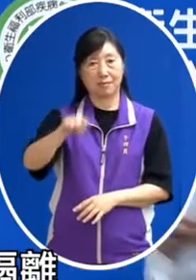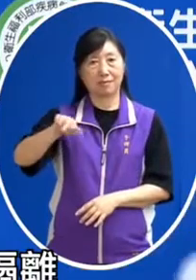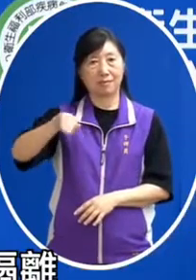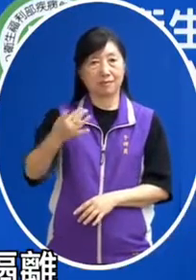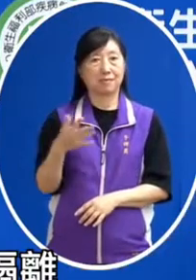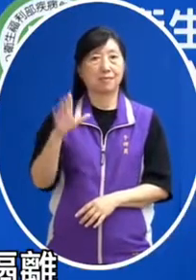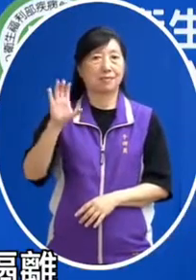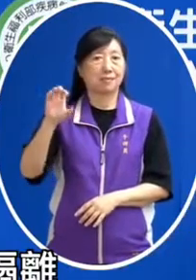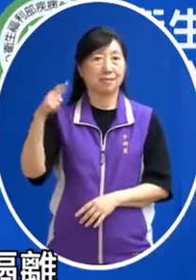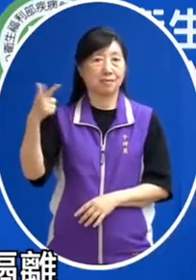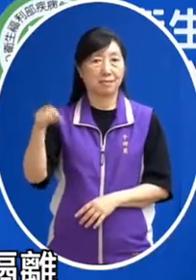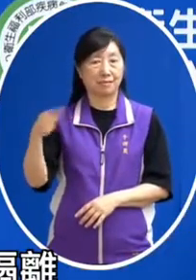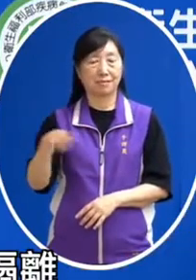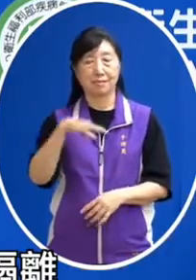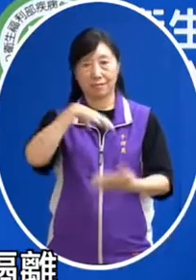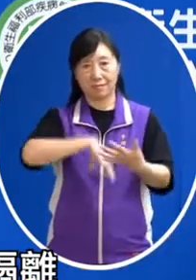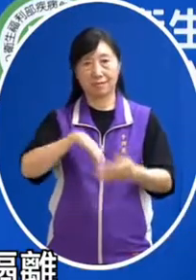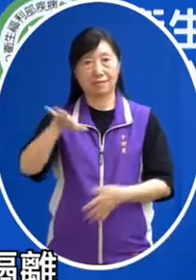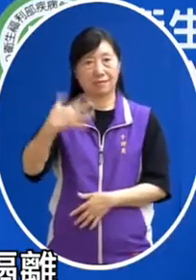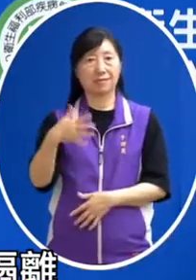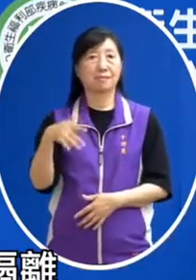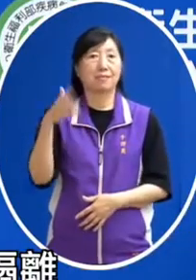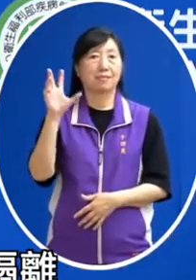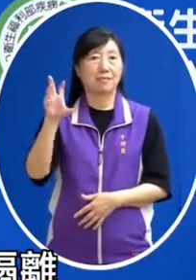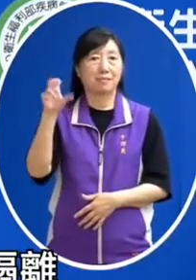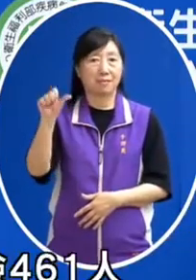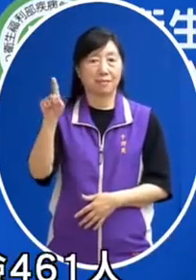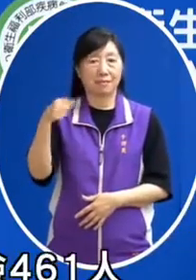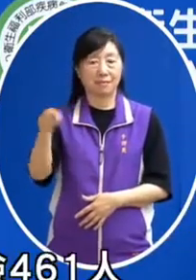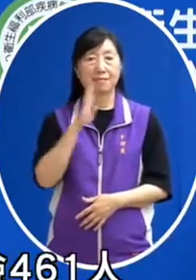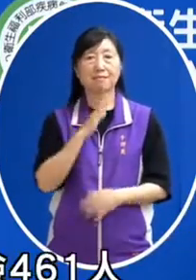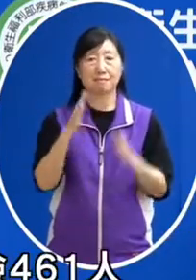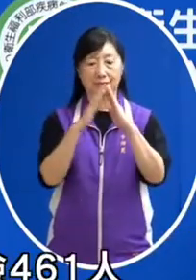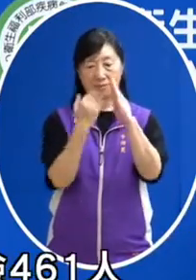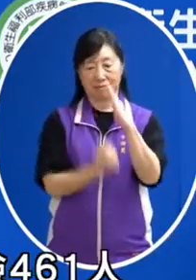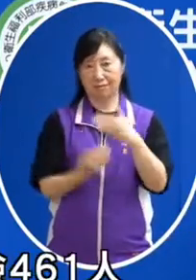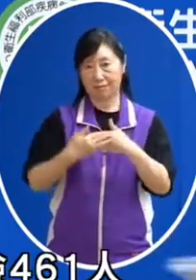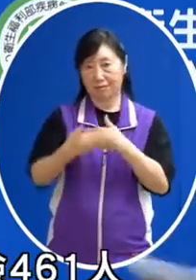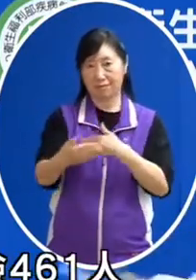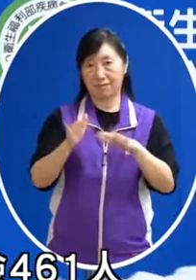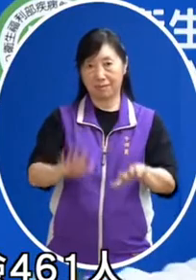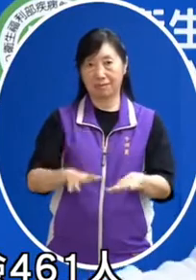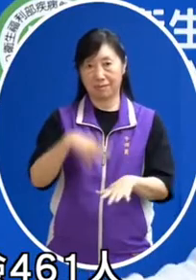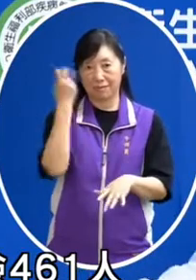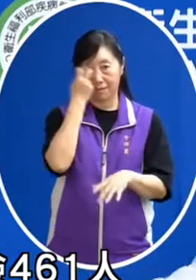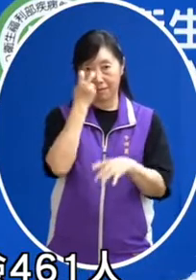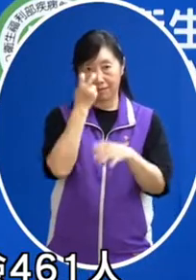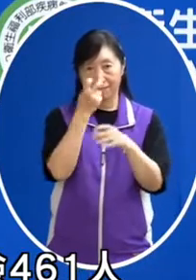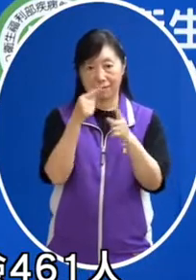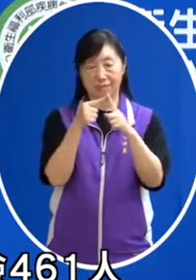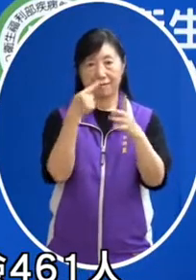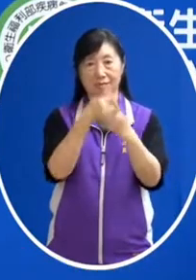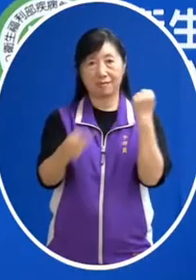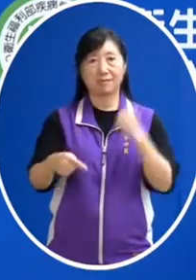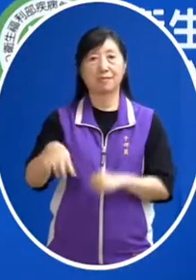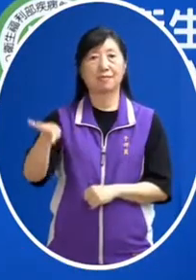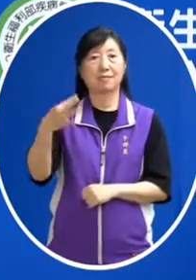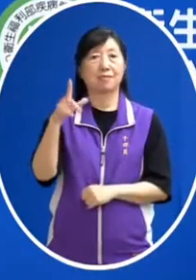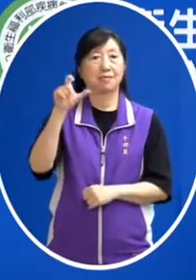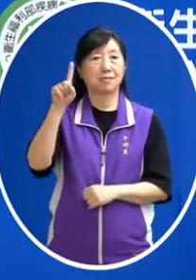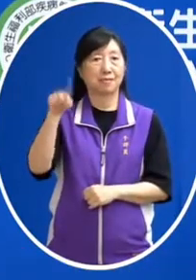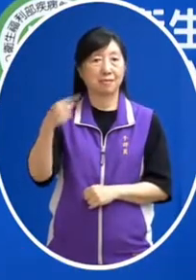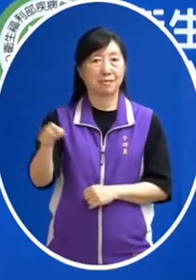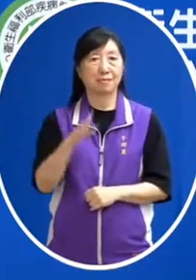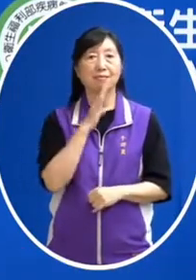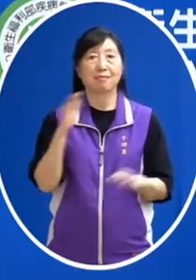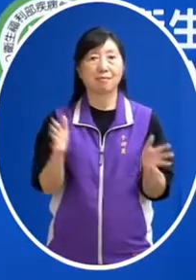1996人，其中585人为居家隔离。那我们今天采检比较多，已采检的461人，